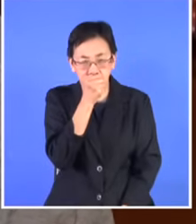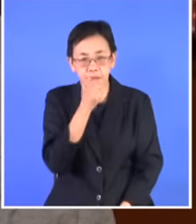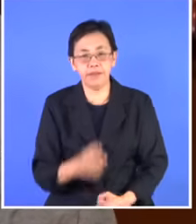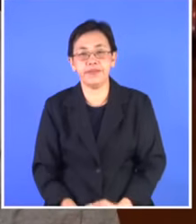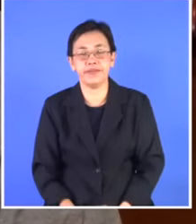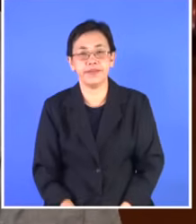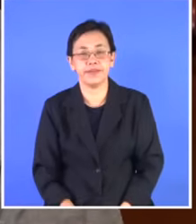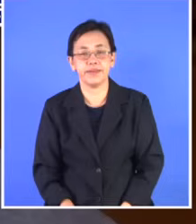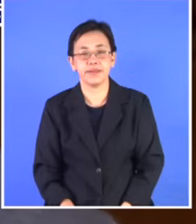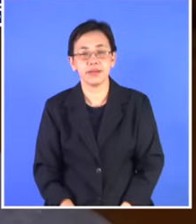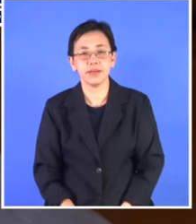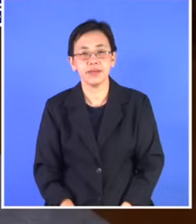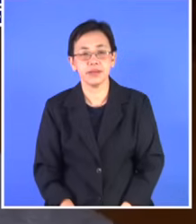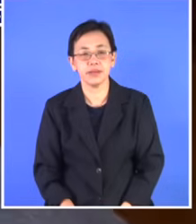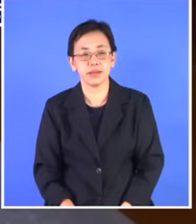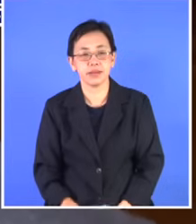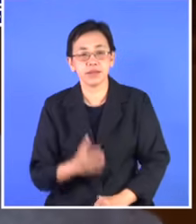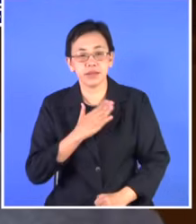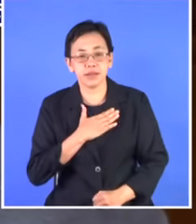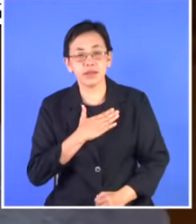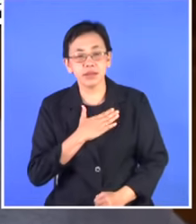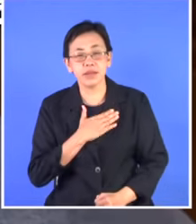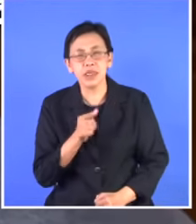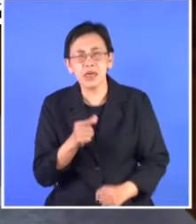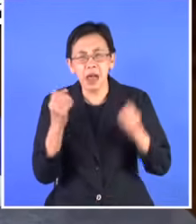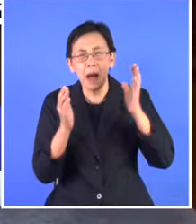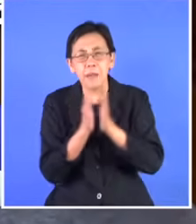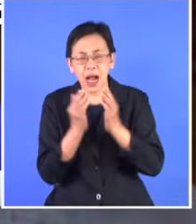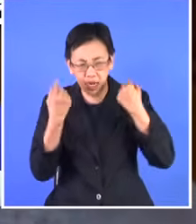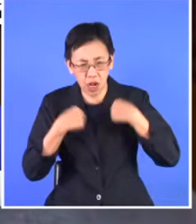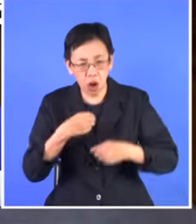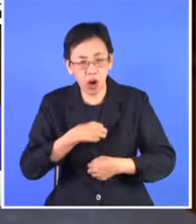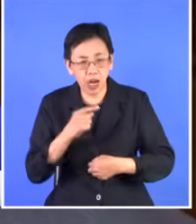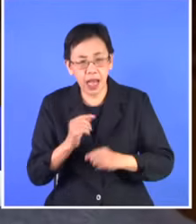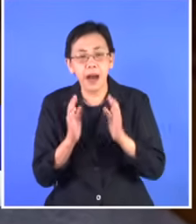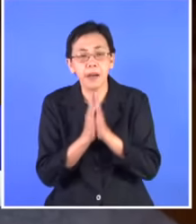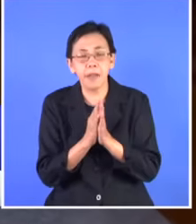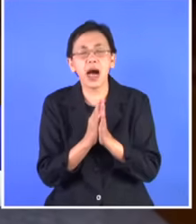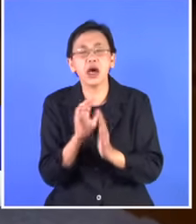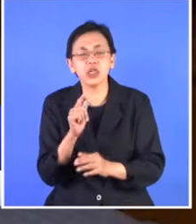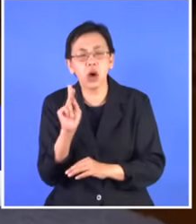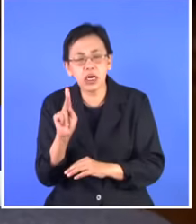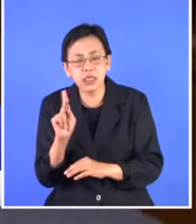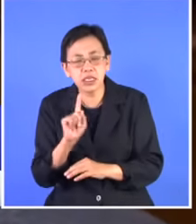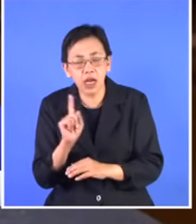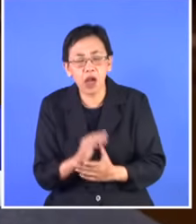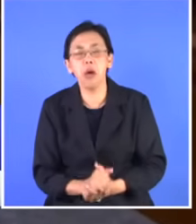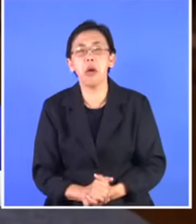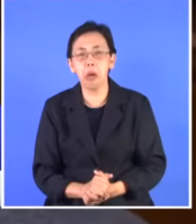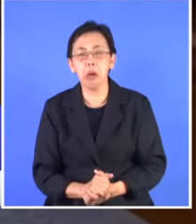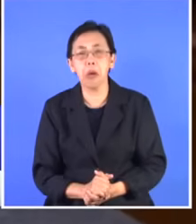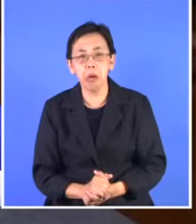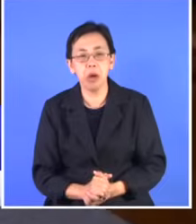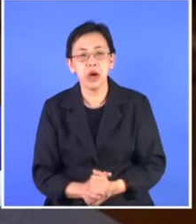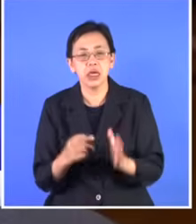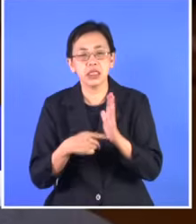ส่วนพระที่ค้องคอนี่เป็นหลวงพ่ออะไรหลวงพ่อทองทึงวัดเจดีหอยวัดเจดีหอยจังหวัดไรพี่ปทุมธานีเราคล้องมานาน